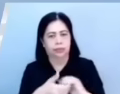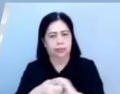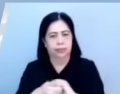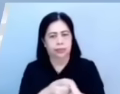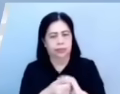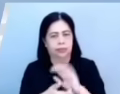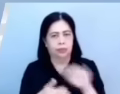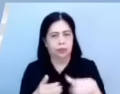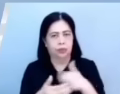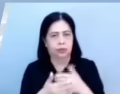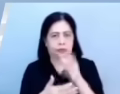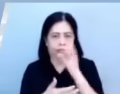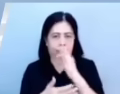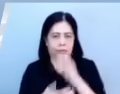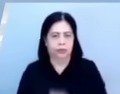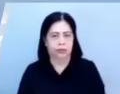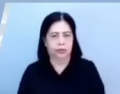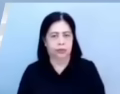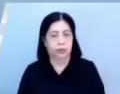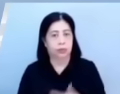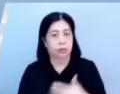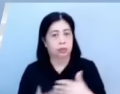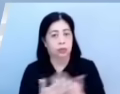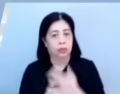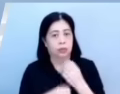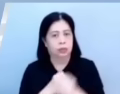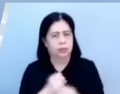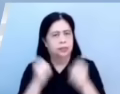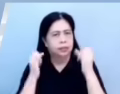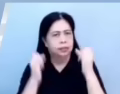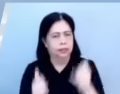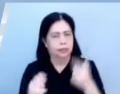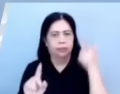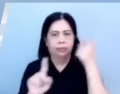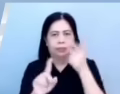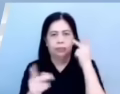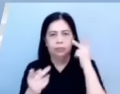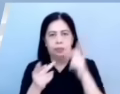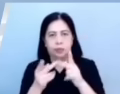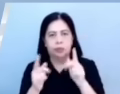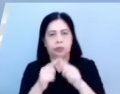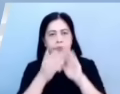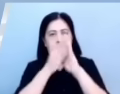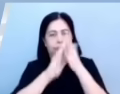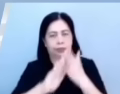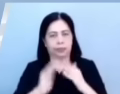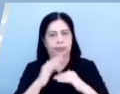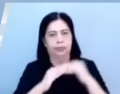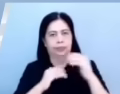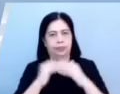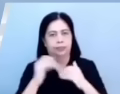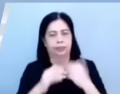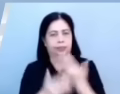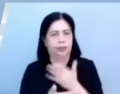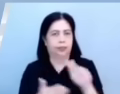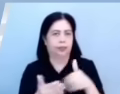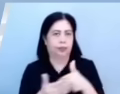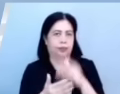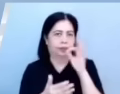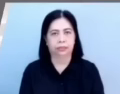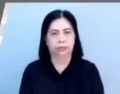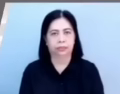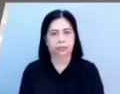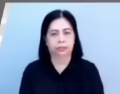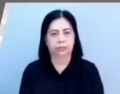Pilipino. Nagbago man ang taon, pareho pa rin daw ang kanyang hangarin na maging payapa at maginhawa ang bawat pamilyang Pilipino.